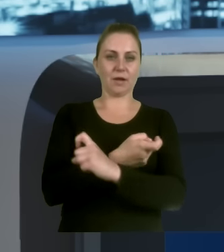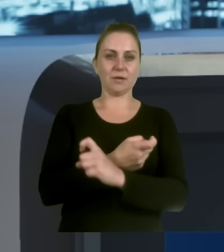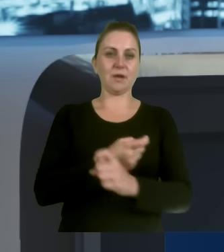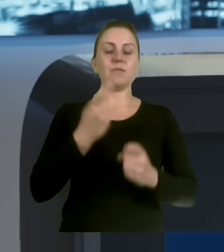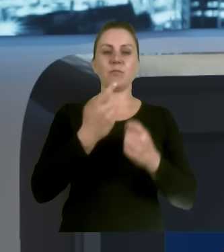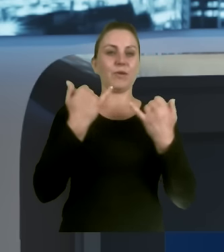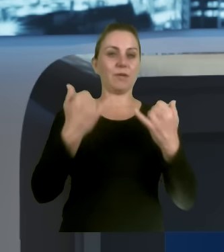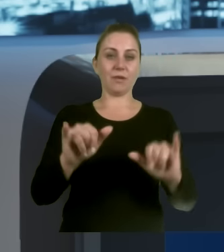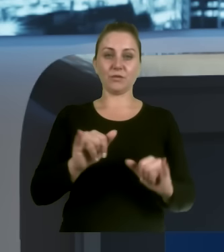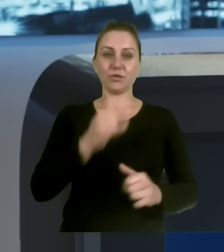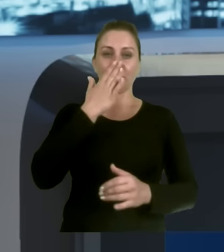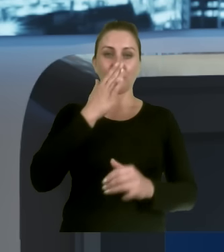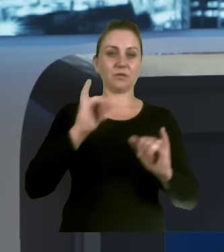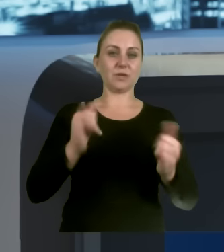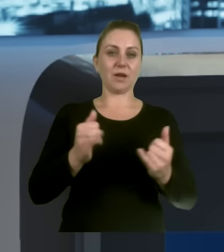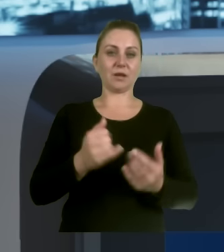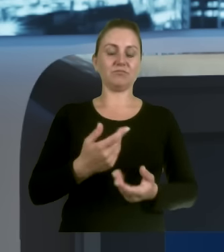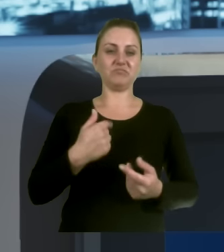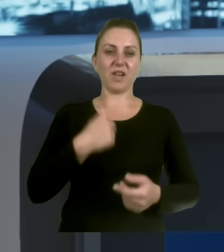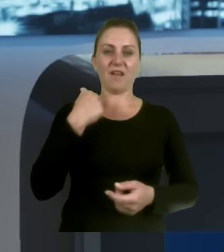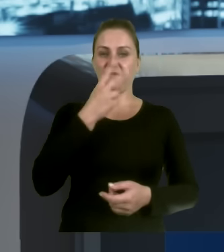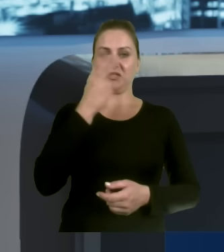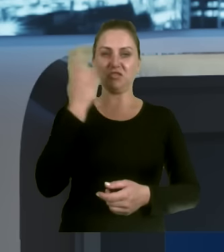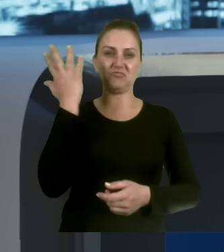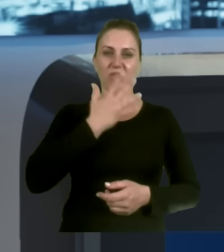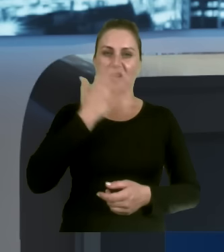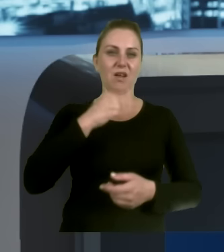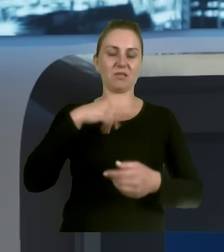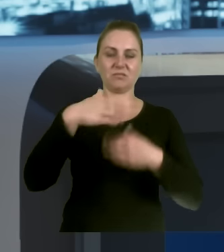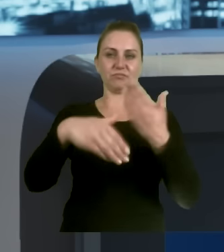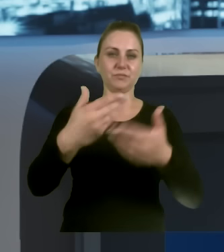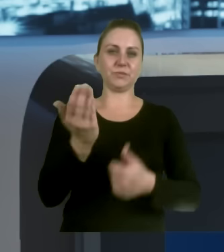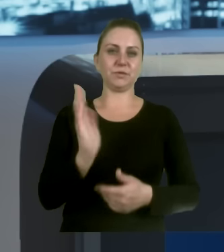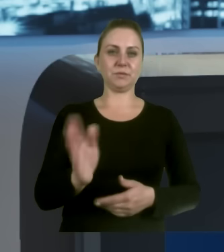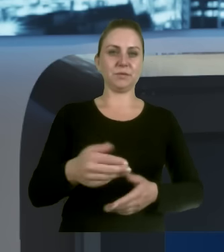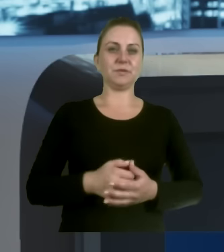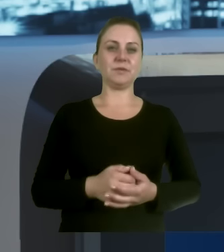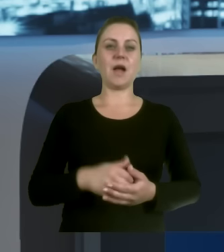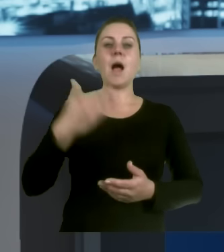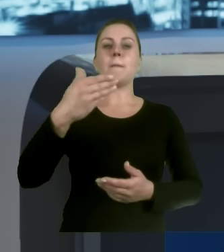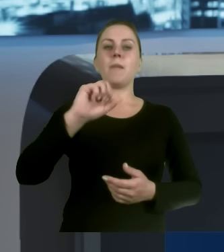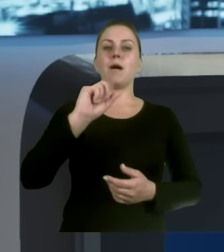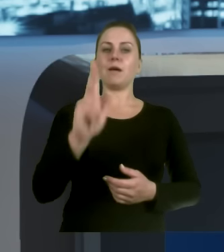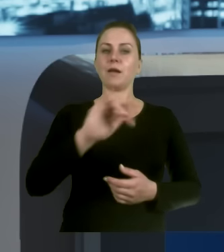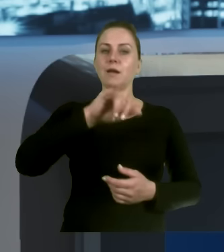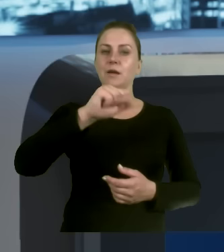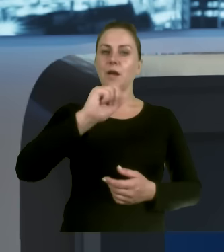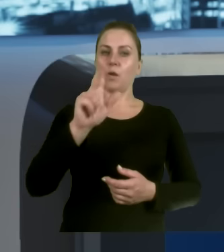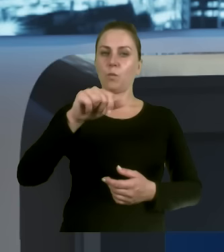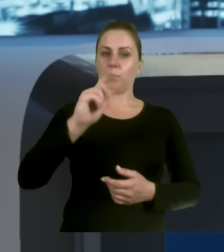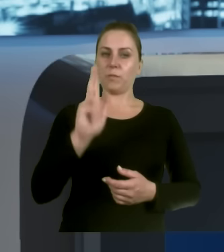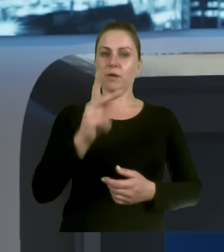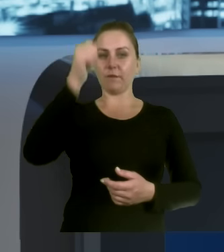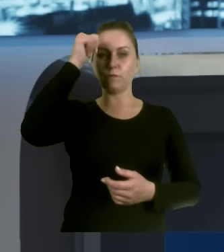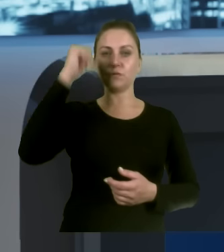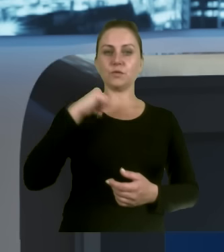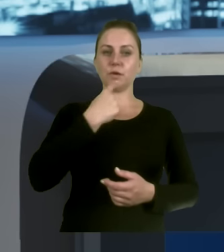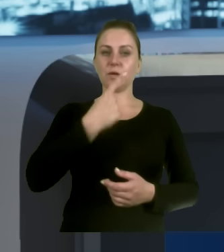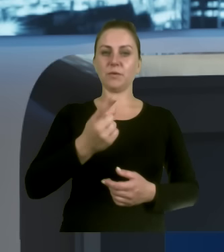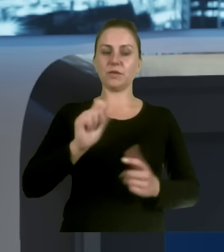przypadku to ja to naprawdę czarno widzę. A Marek Jakubiak wczoraj powiedział, że wstydzi